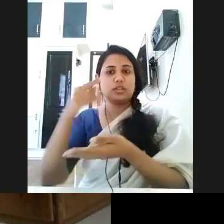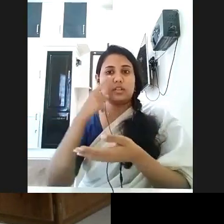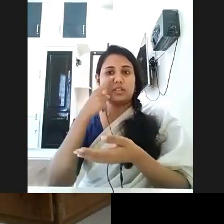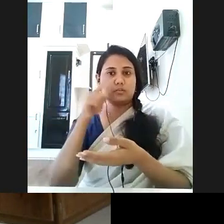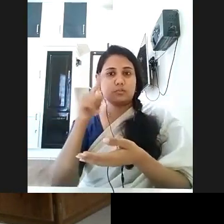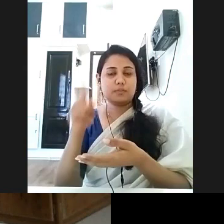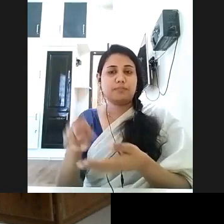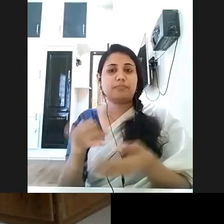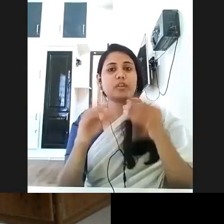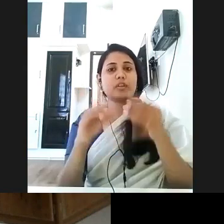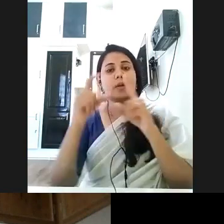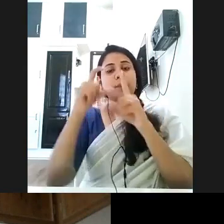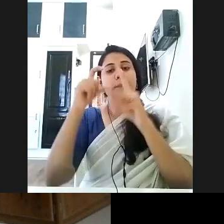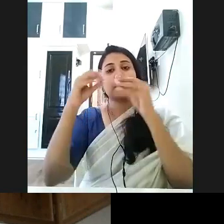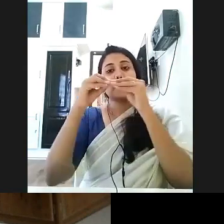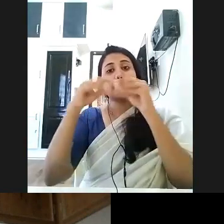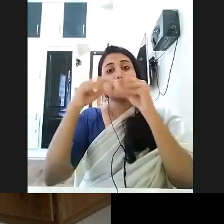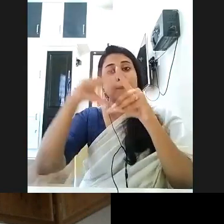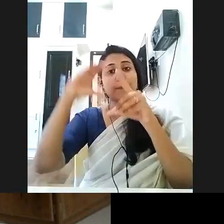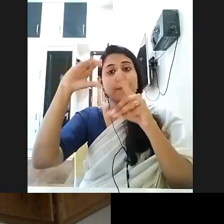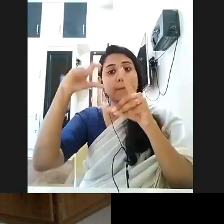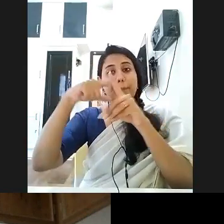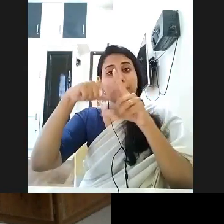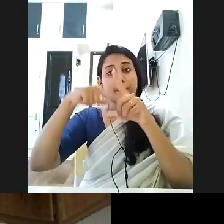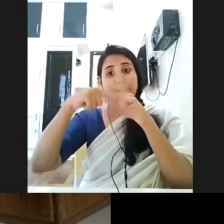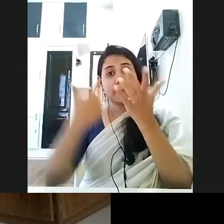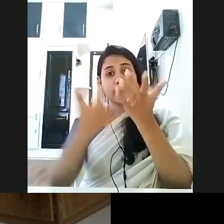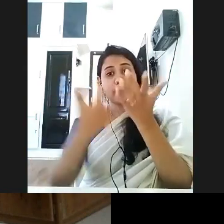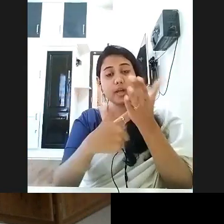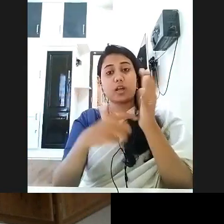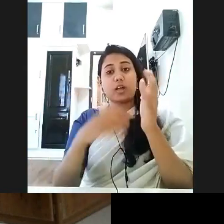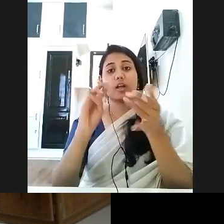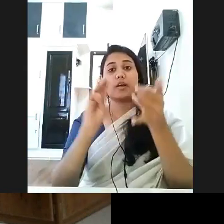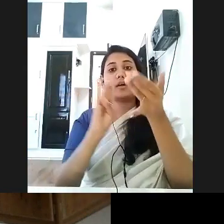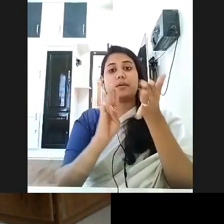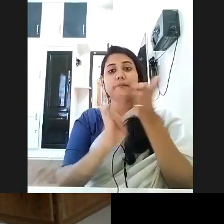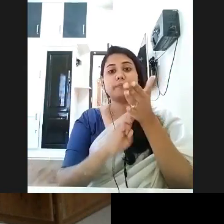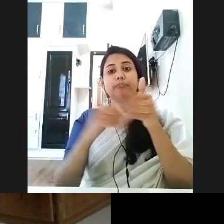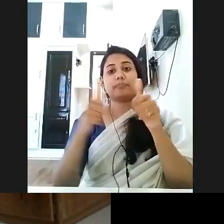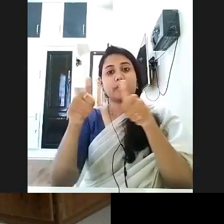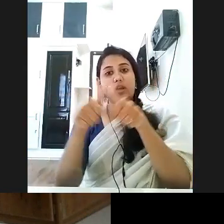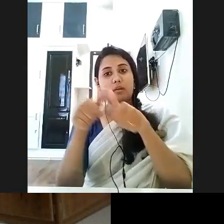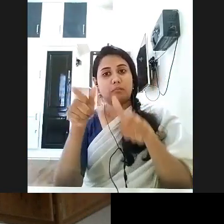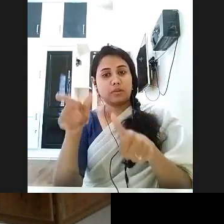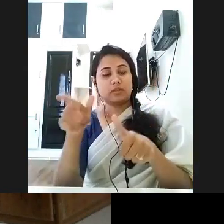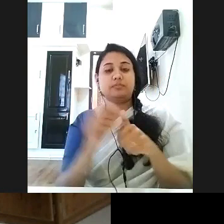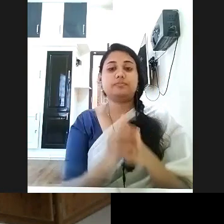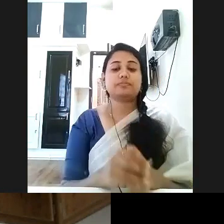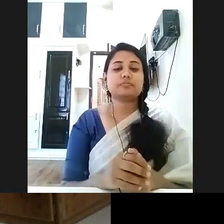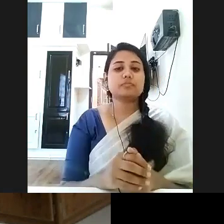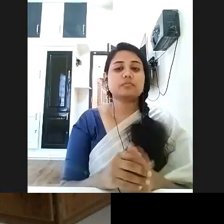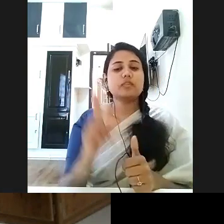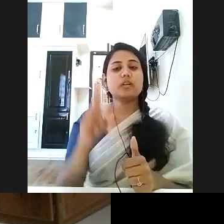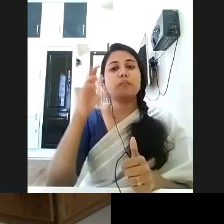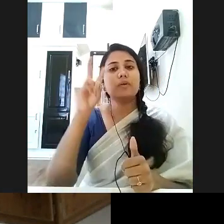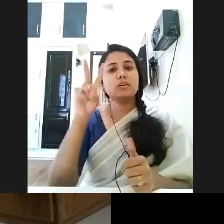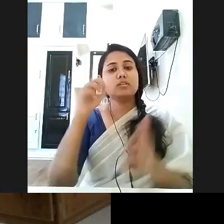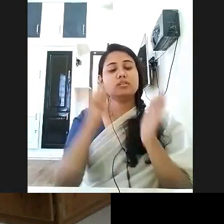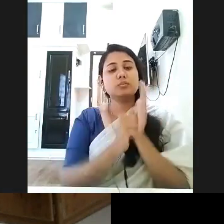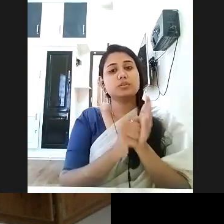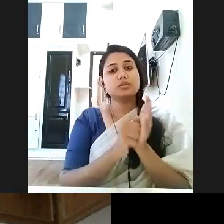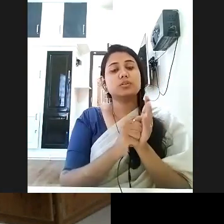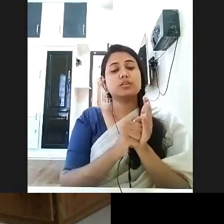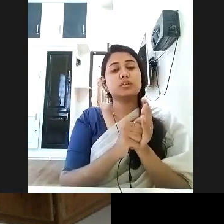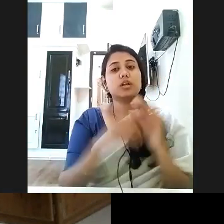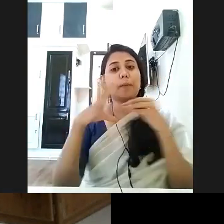ബെക്കർ മസ്കുലർ ഡിസ്ട്രോഫി ആണെന്നാ പറയണത്. അപ്പൊ ഞങ്ങക്ക് 2 കൊല്ലത്തോളായിട്ട് മോനെ കോവിഡിന്റെ പ്രശ്നം കാരണം